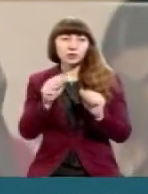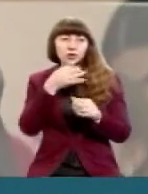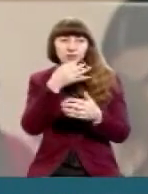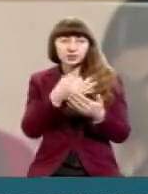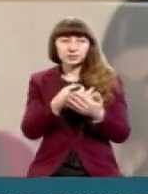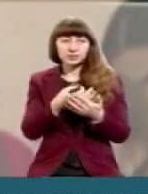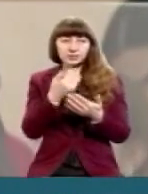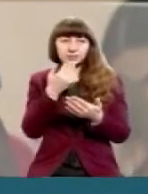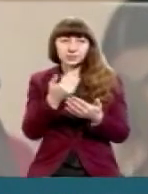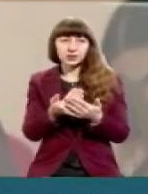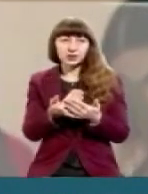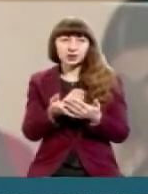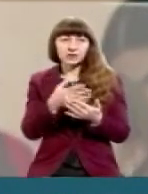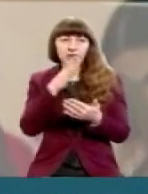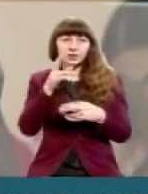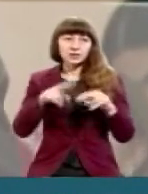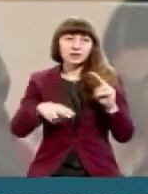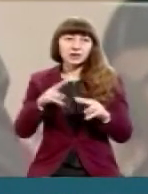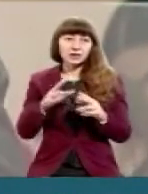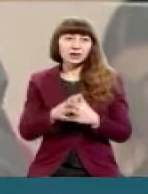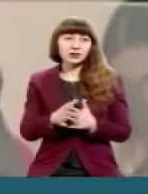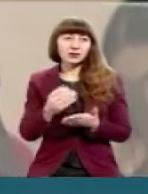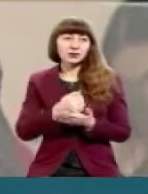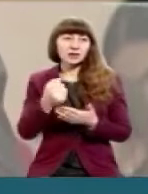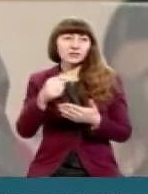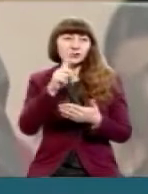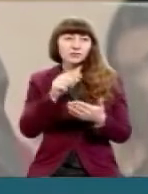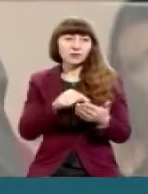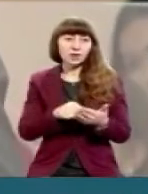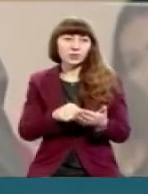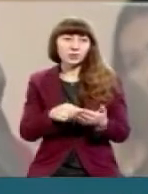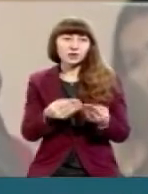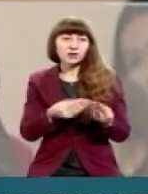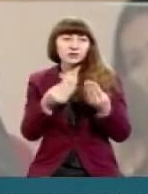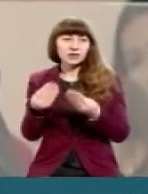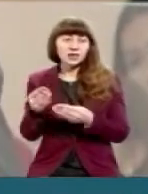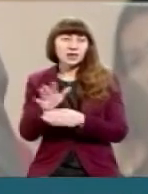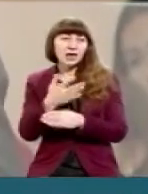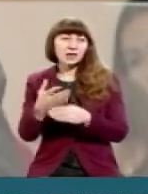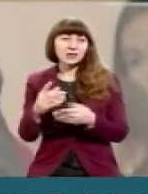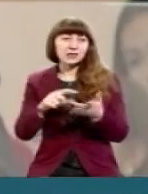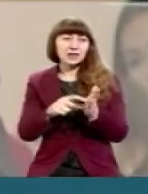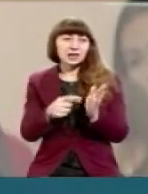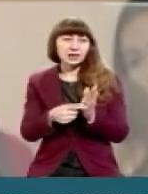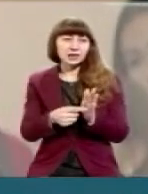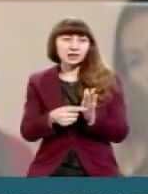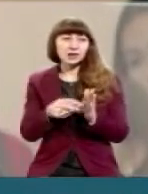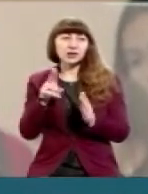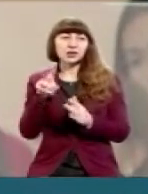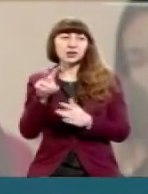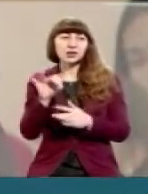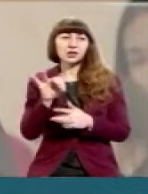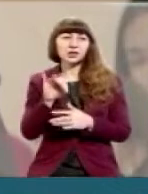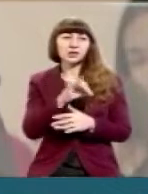а при строительстве не ставился вопрос выделения отделений или клиник